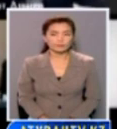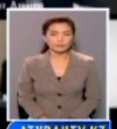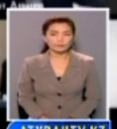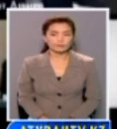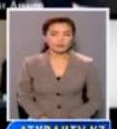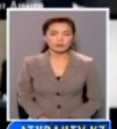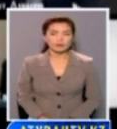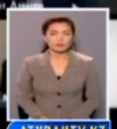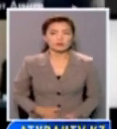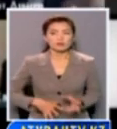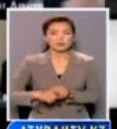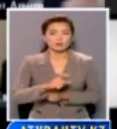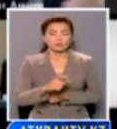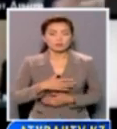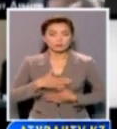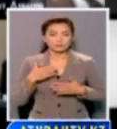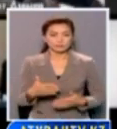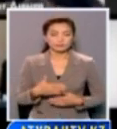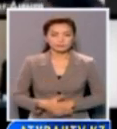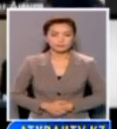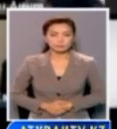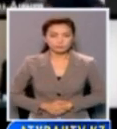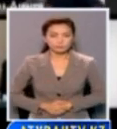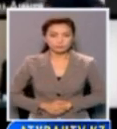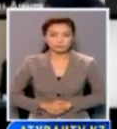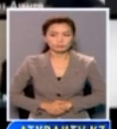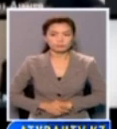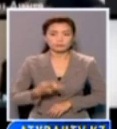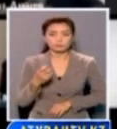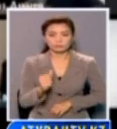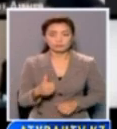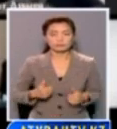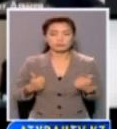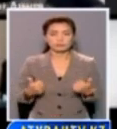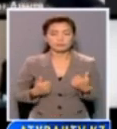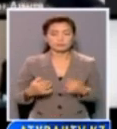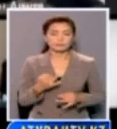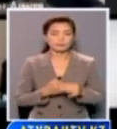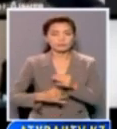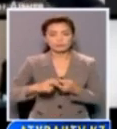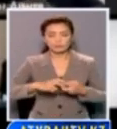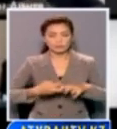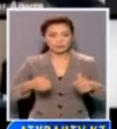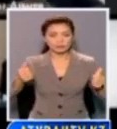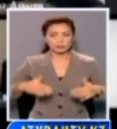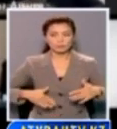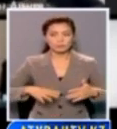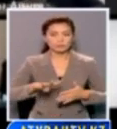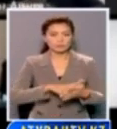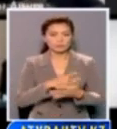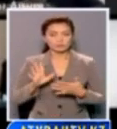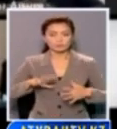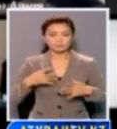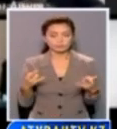жанда барлықтарыңызға алғысымды білдіремін. Екі аптаның ішінде осы жаңа айтылған жол картасын